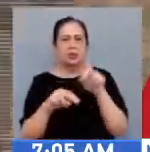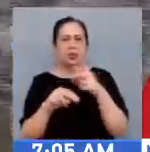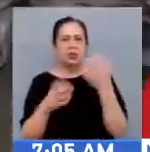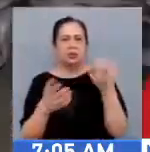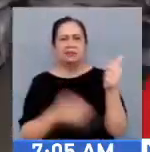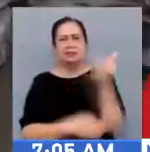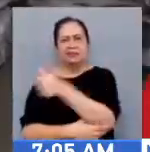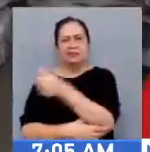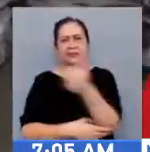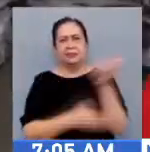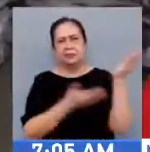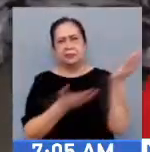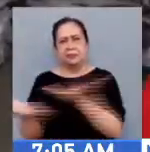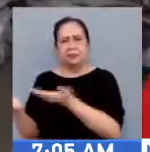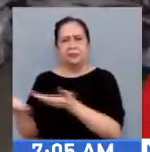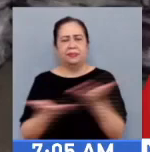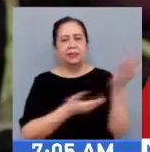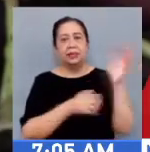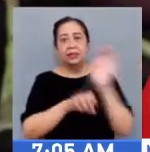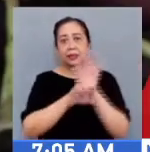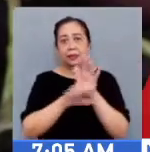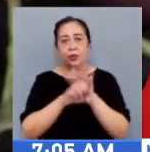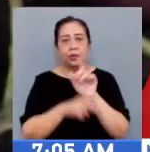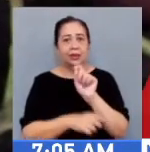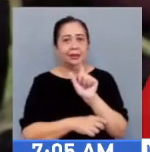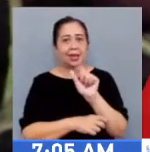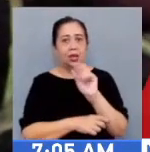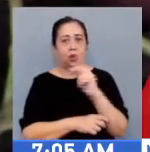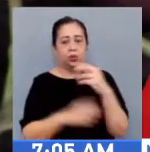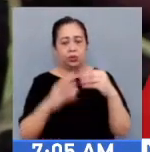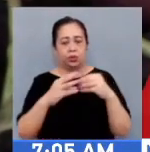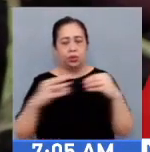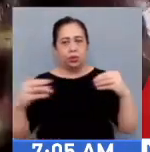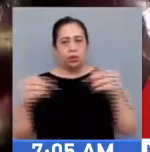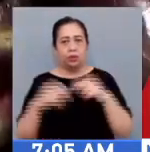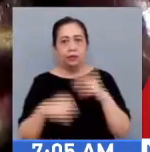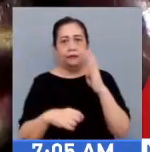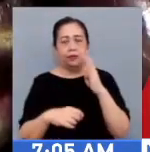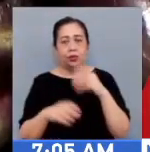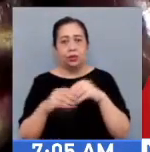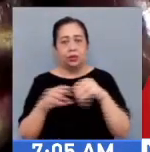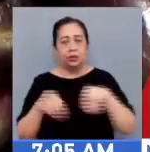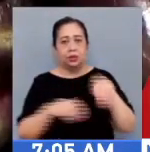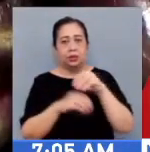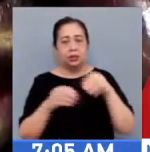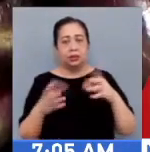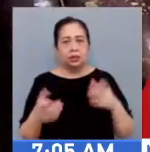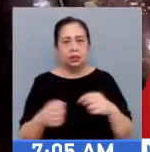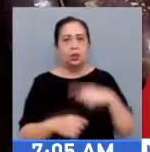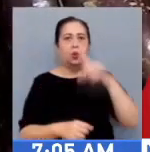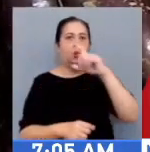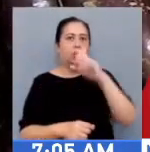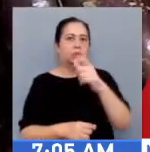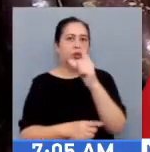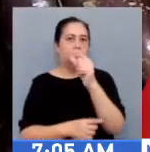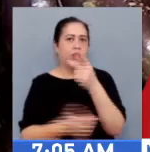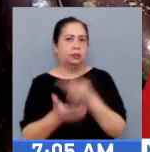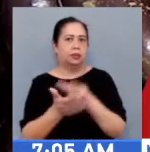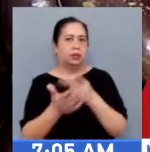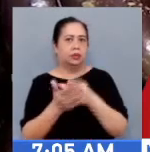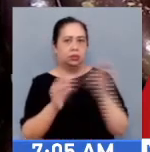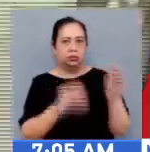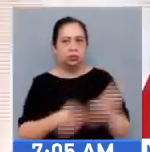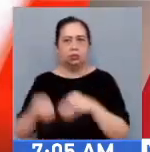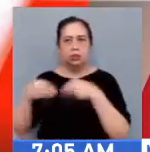ito. Halimbawa, ang talong na nasa 40 pesos lang kada kilo sa trading post, 120 pesos na ang bentahan pagdating